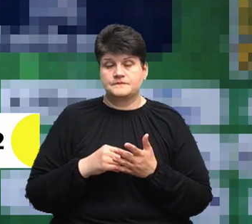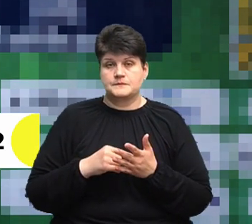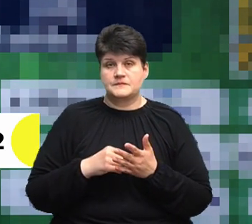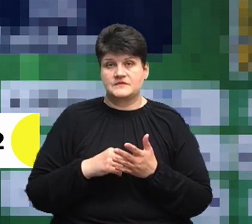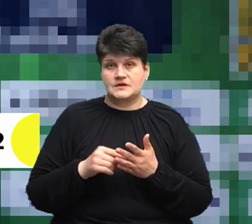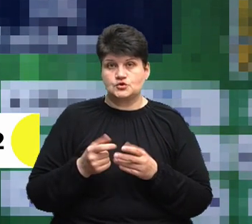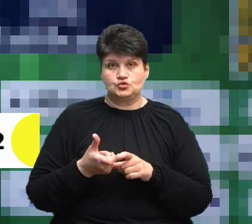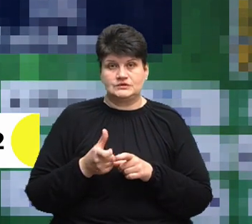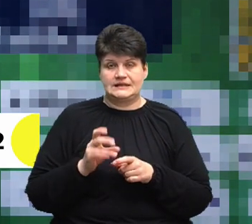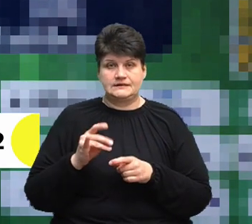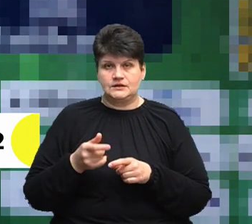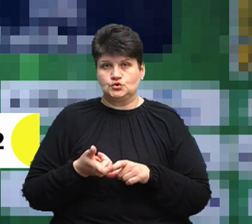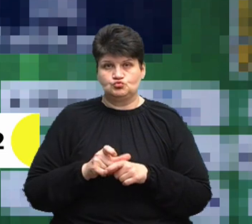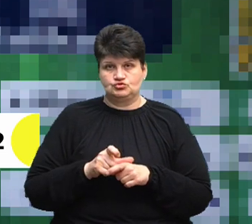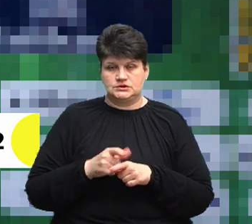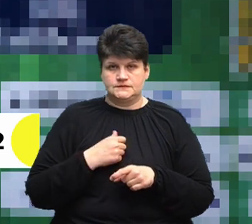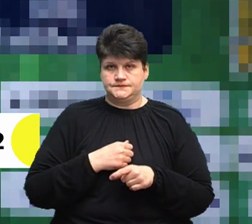агресивна команда, які створили,